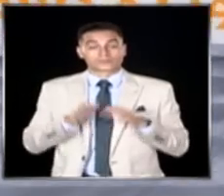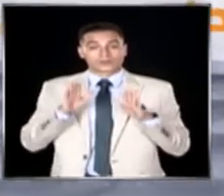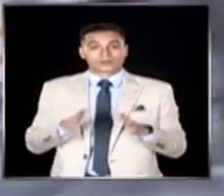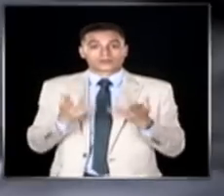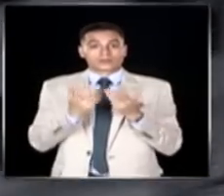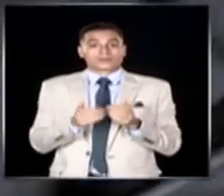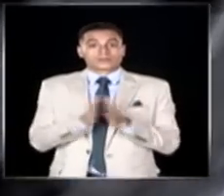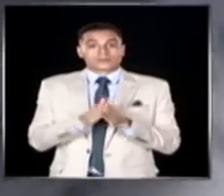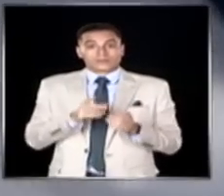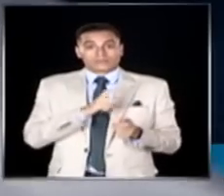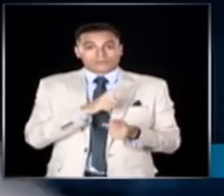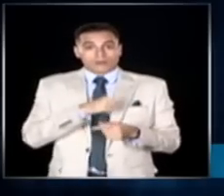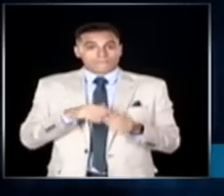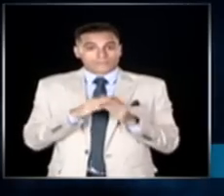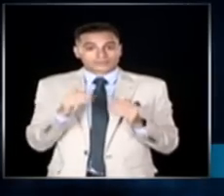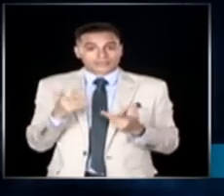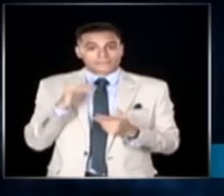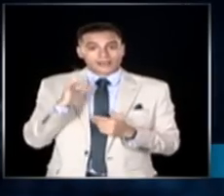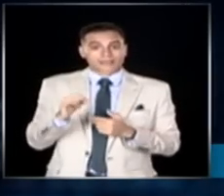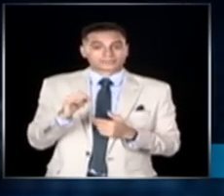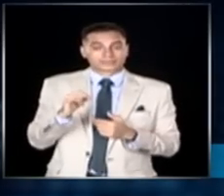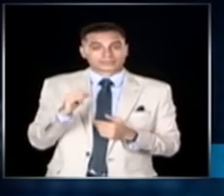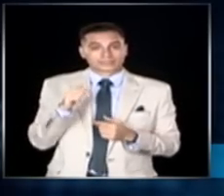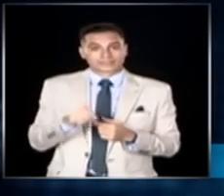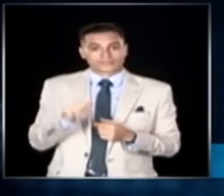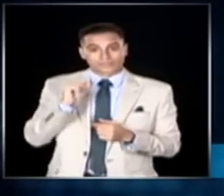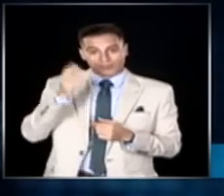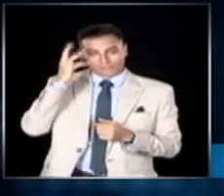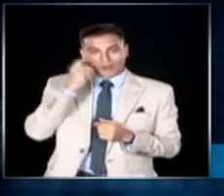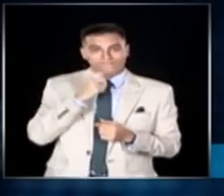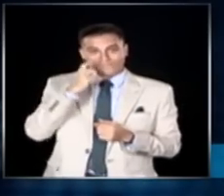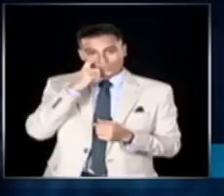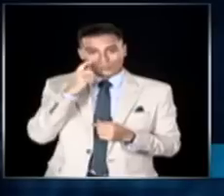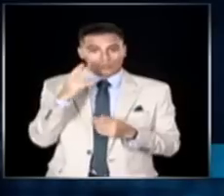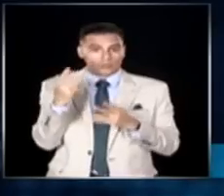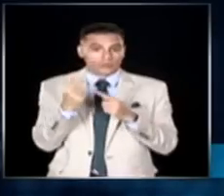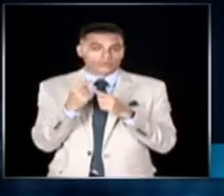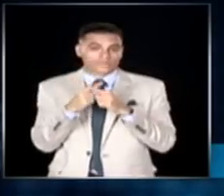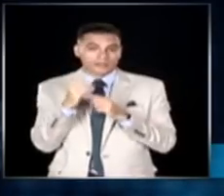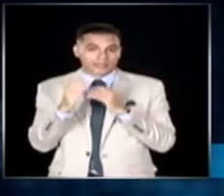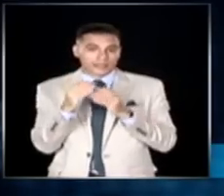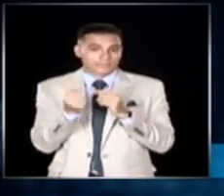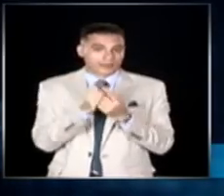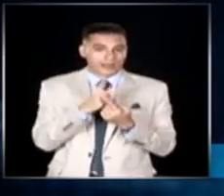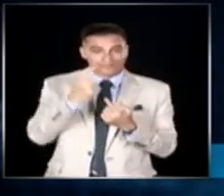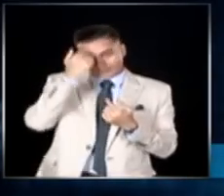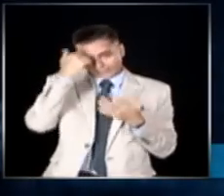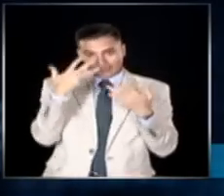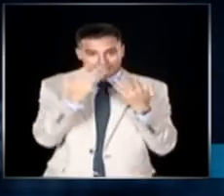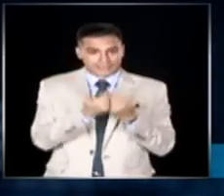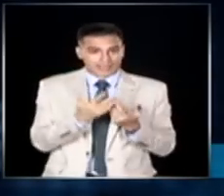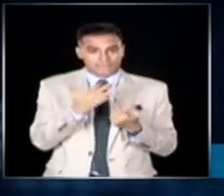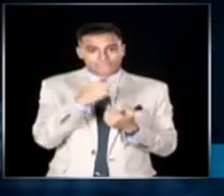وبكده طلاب مصر جمعوا 50 نقطة في فقرة المعرفة والفنون، وكل نقطة ب 2000 جنيه بما